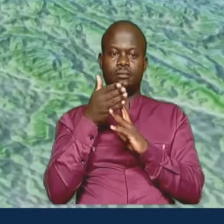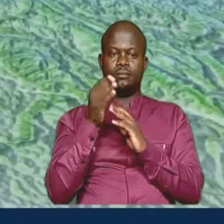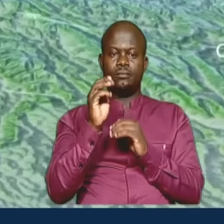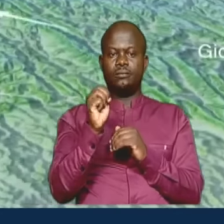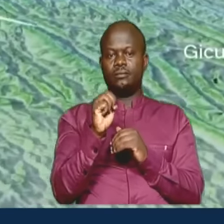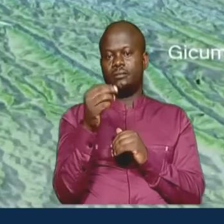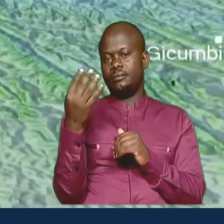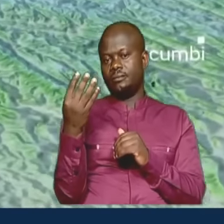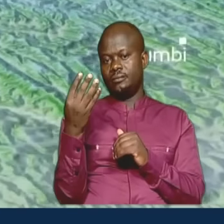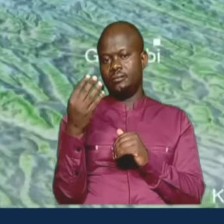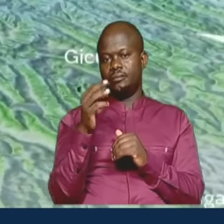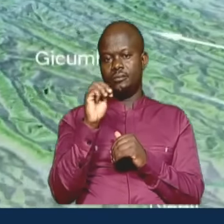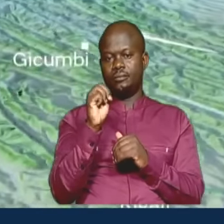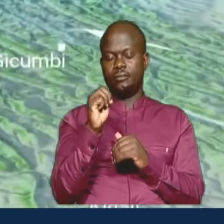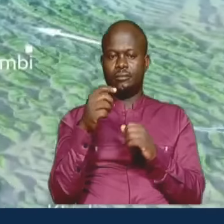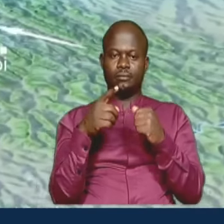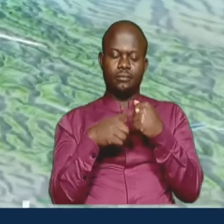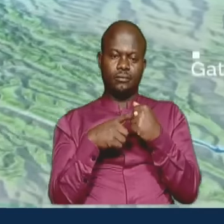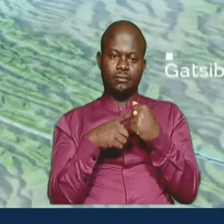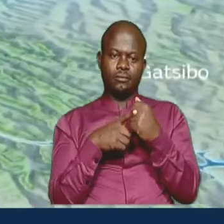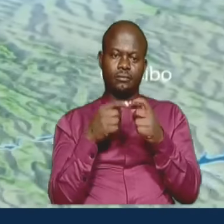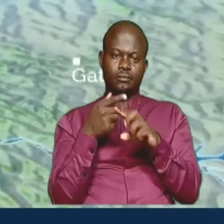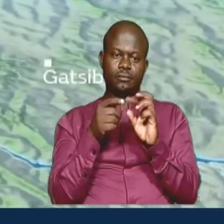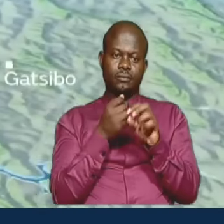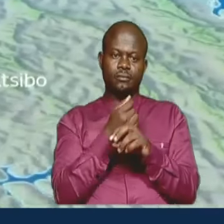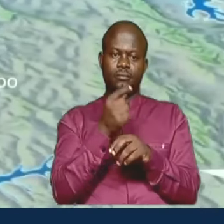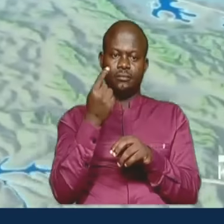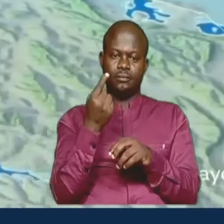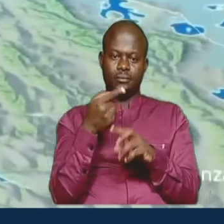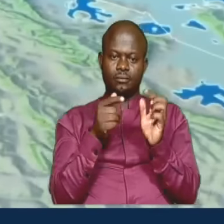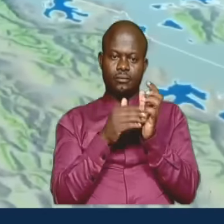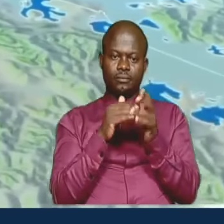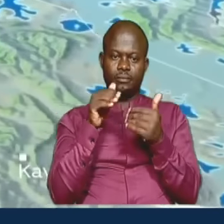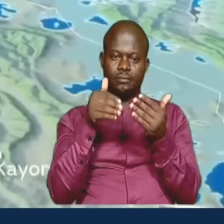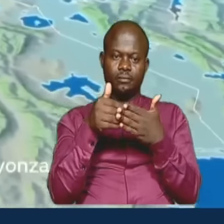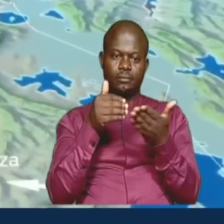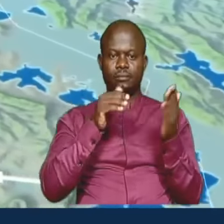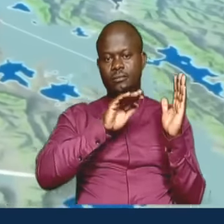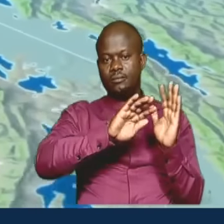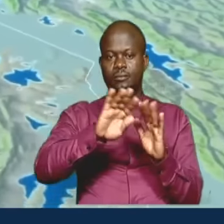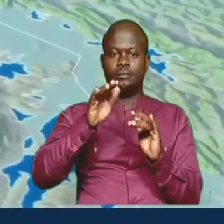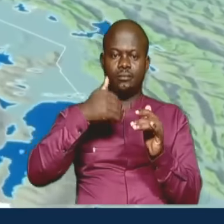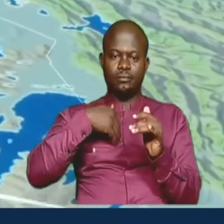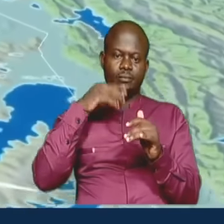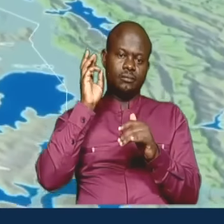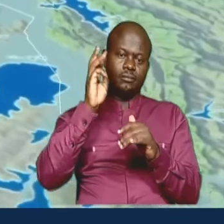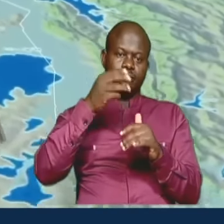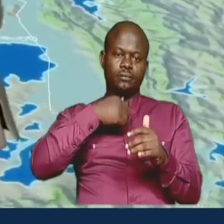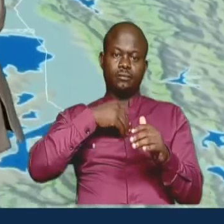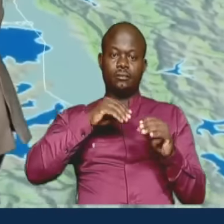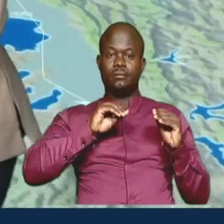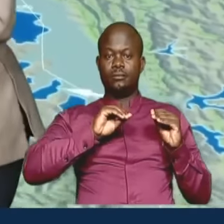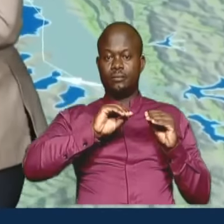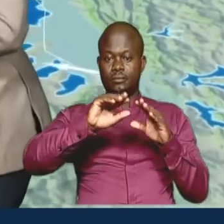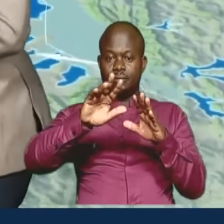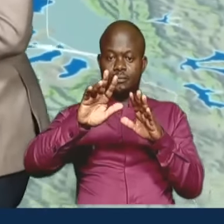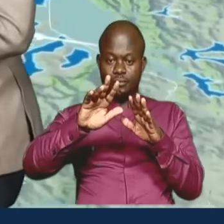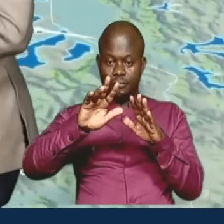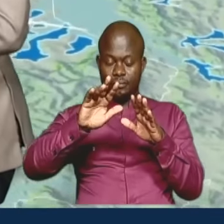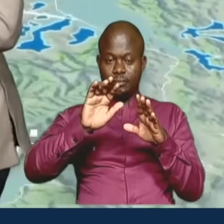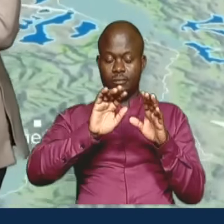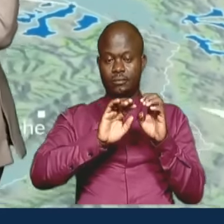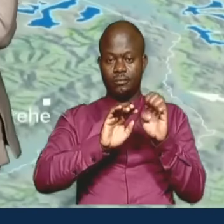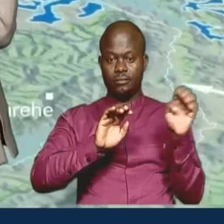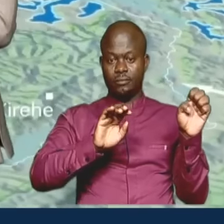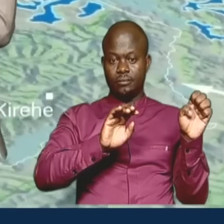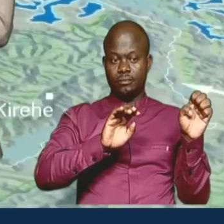metero enye ndetse na metero esheshatu ku isegonda. Uyu muyaga kandi ukazaba ufite icyerekezo kiva mu bice